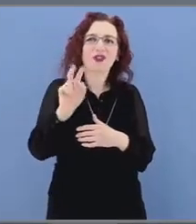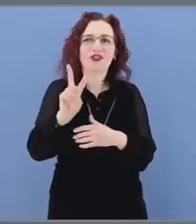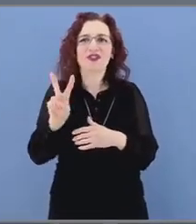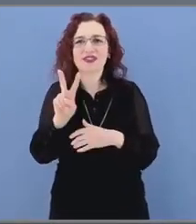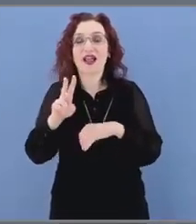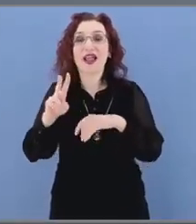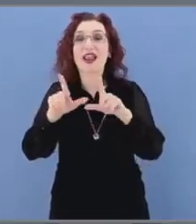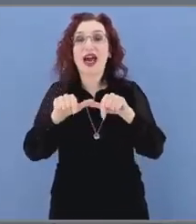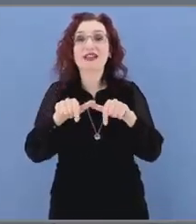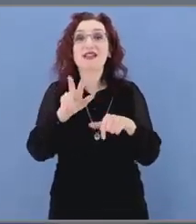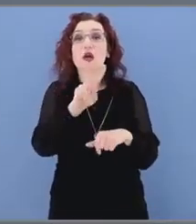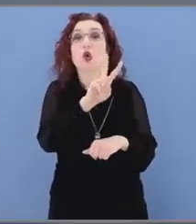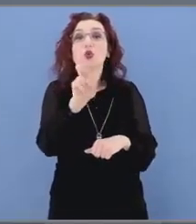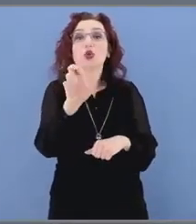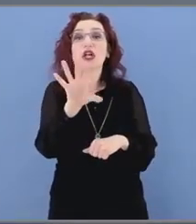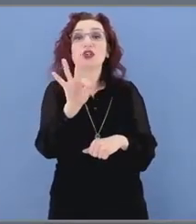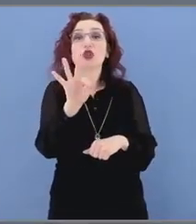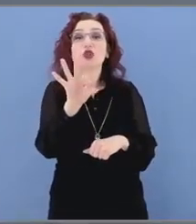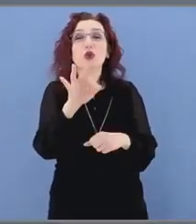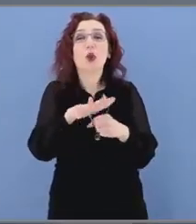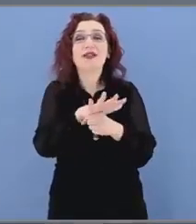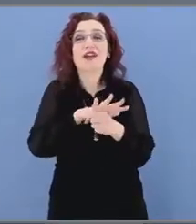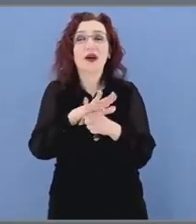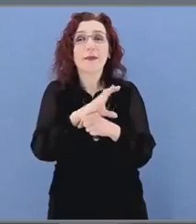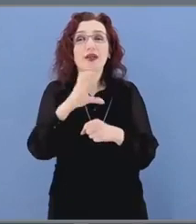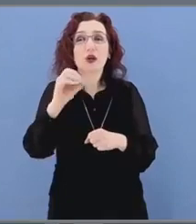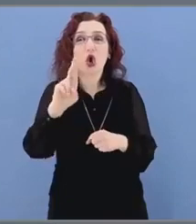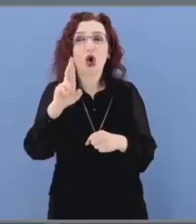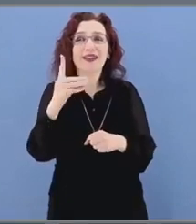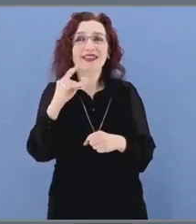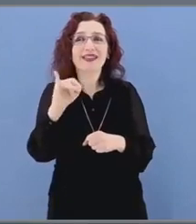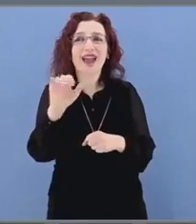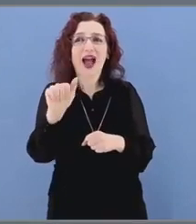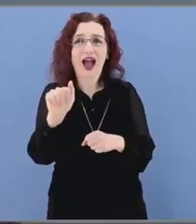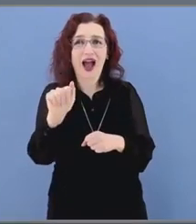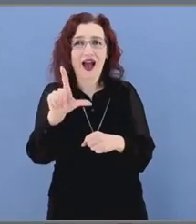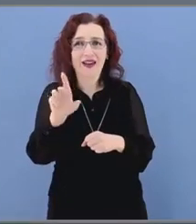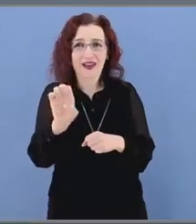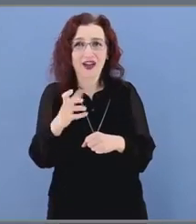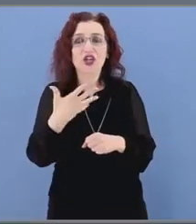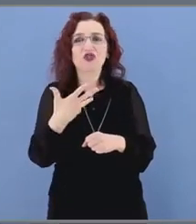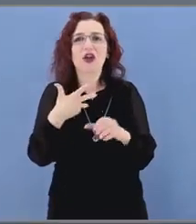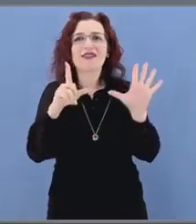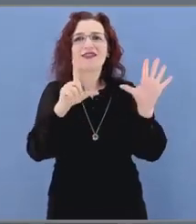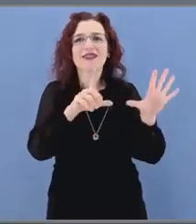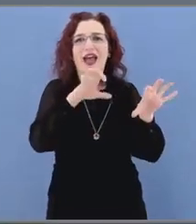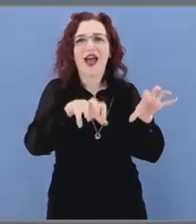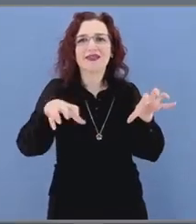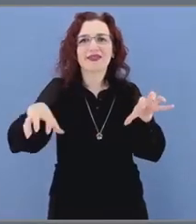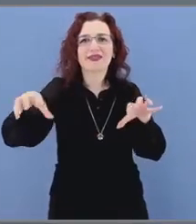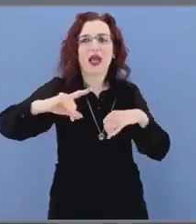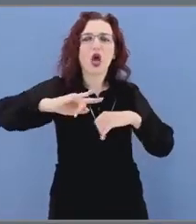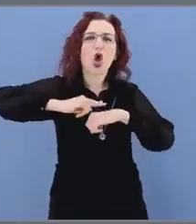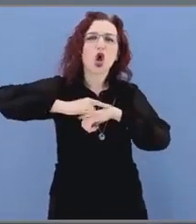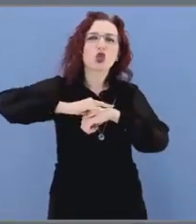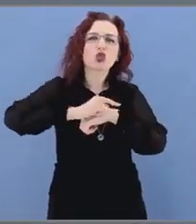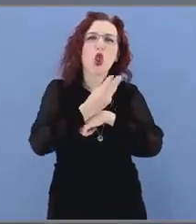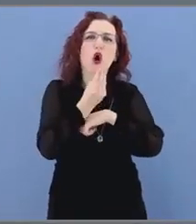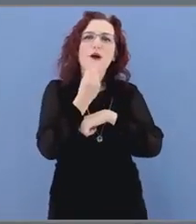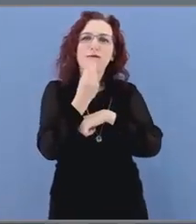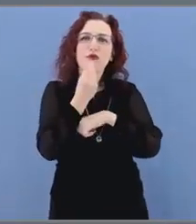di Corviale con i prodotti dei 7 osti Slow Food di Roma. E adesso do la parola a un grandissimo amico